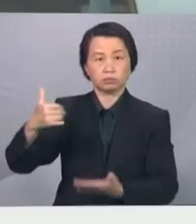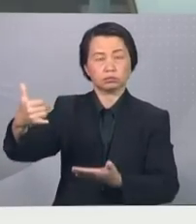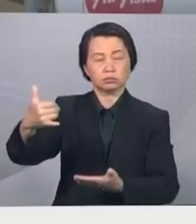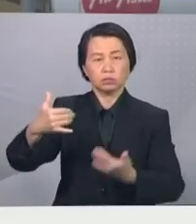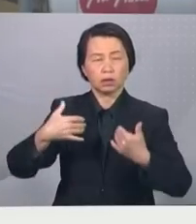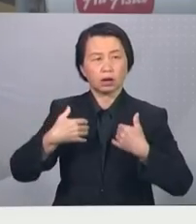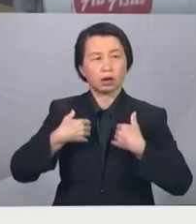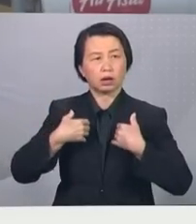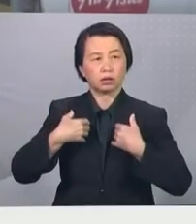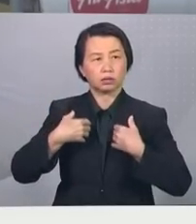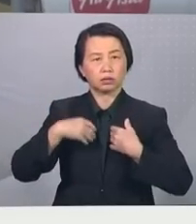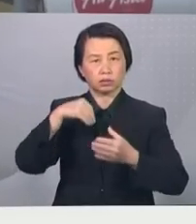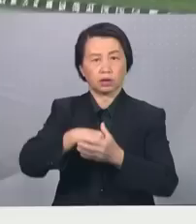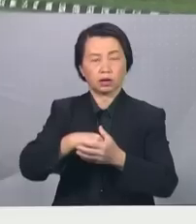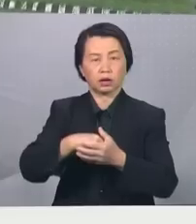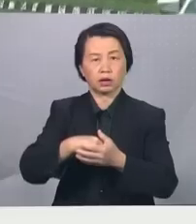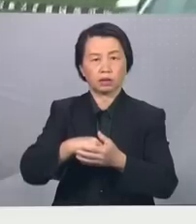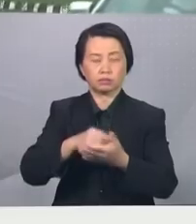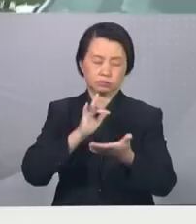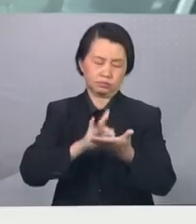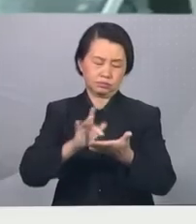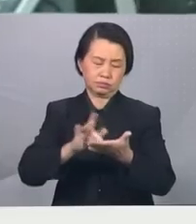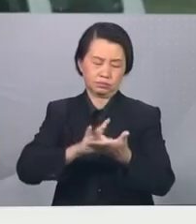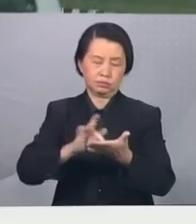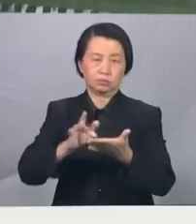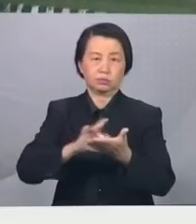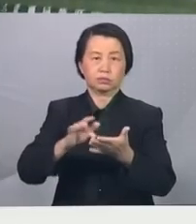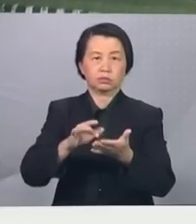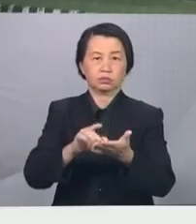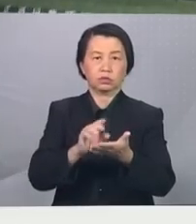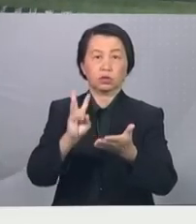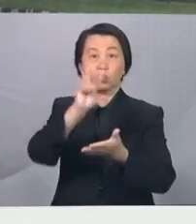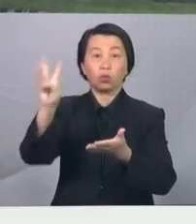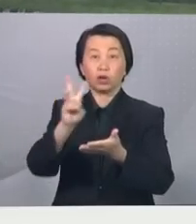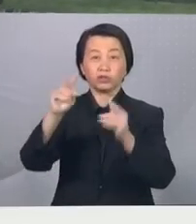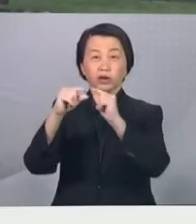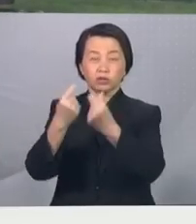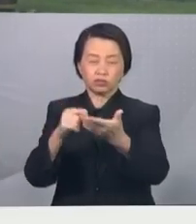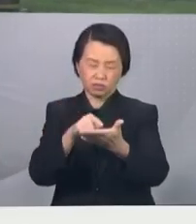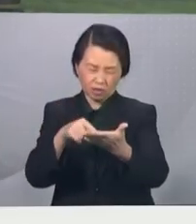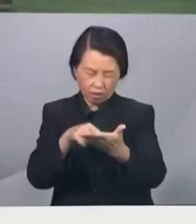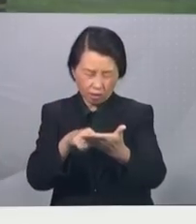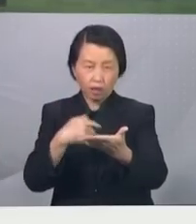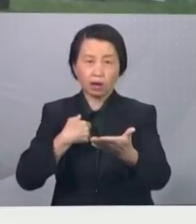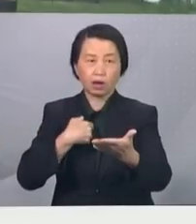berlegar di media-media sosial, WhatsApp group,